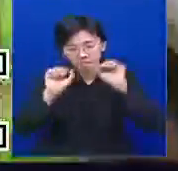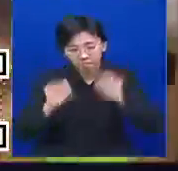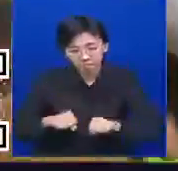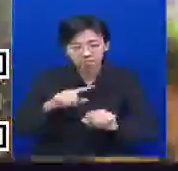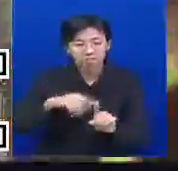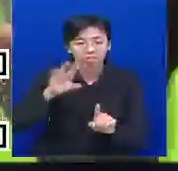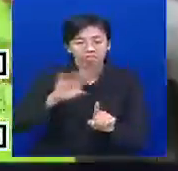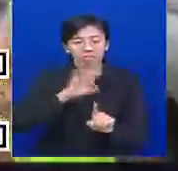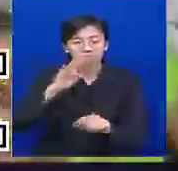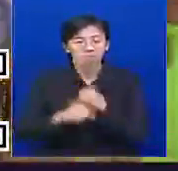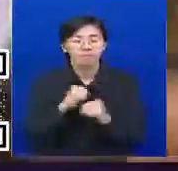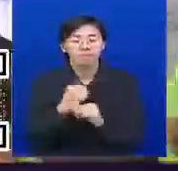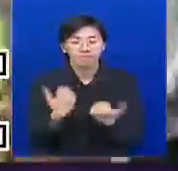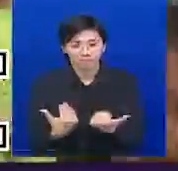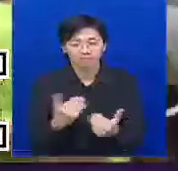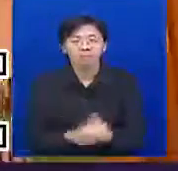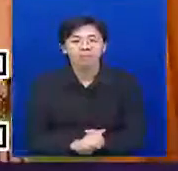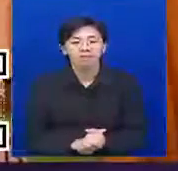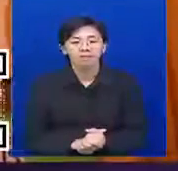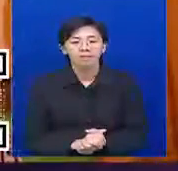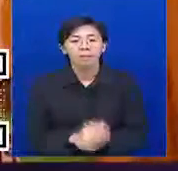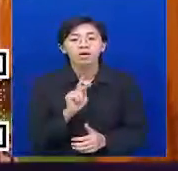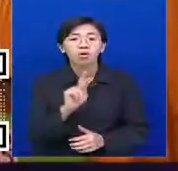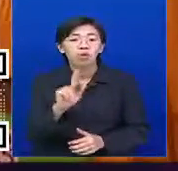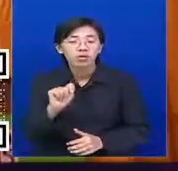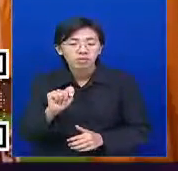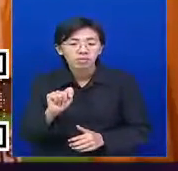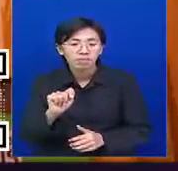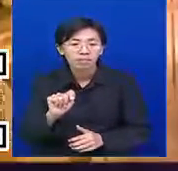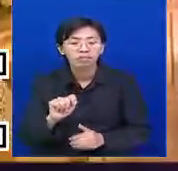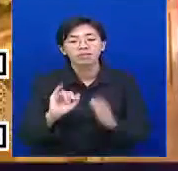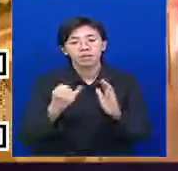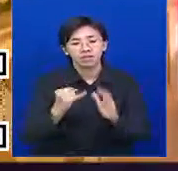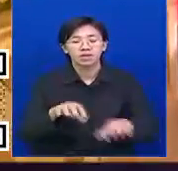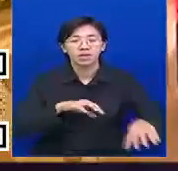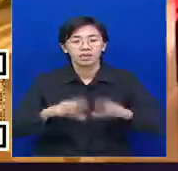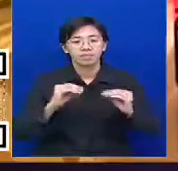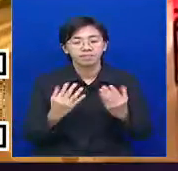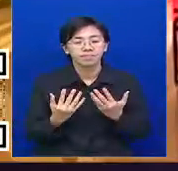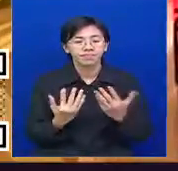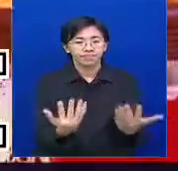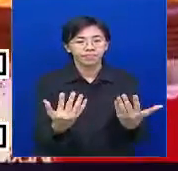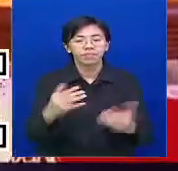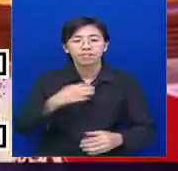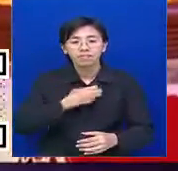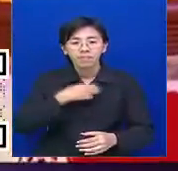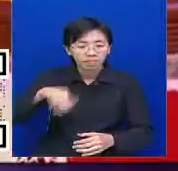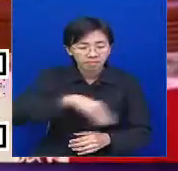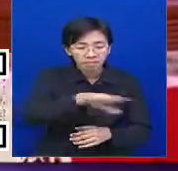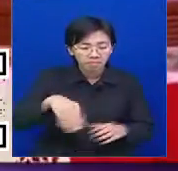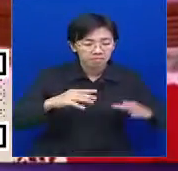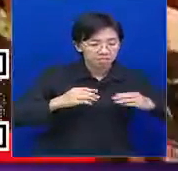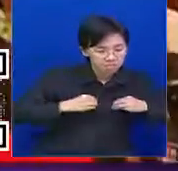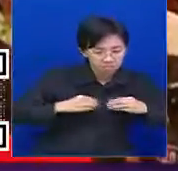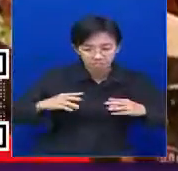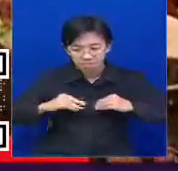7สิงหาคมนี้ขณะที่กกต.ประจำจังหวัดก็ได้จัดเวทีรับฟังความคิดเห็นเพื่อเปิดโอกาสให้ฝ่ายเห็นชอบและฝ่ายที่